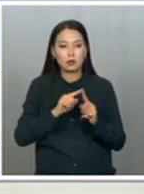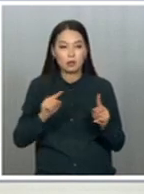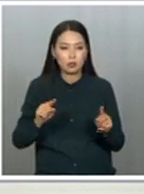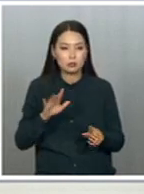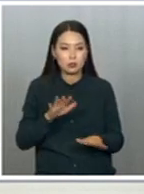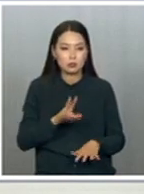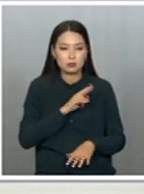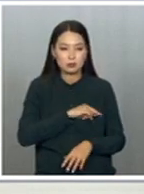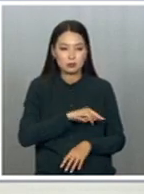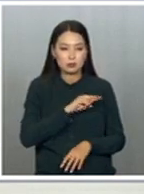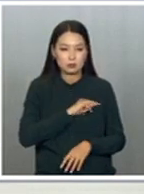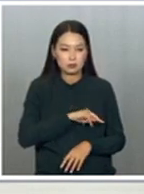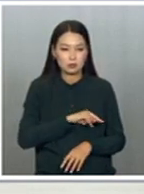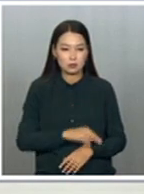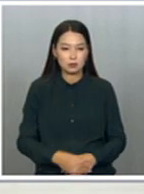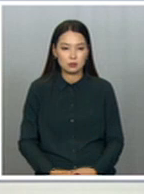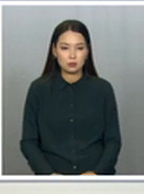жүйесі.